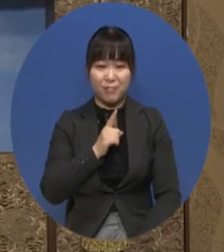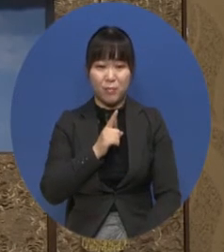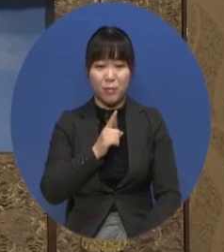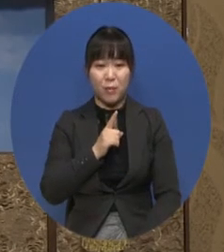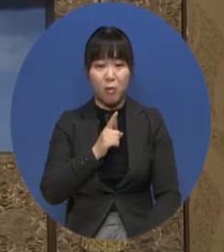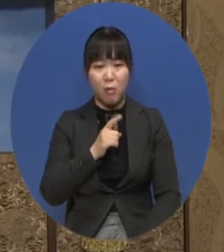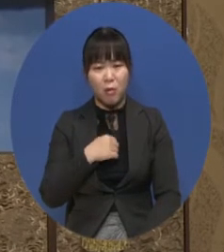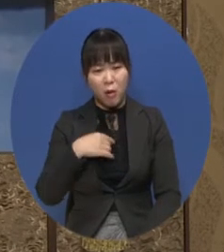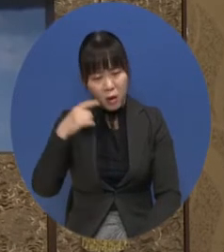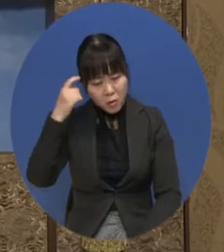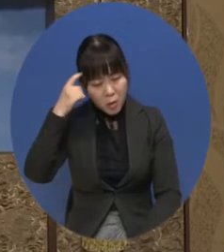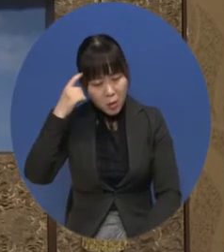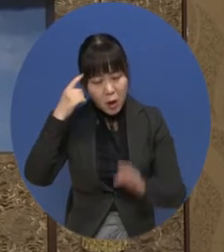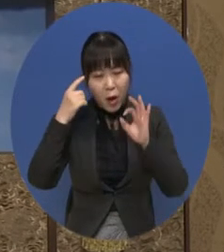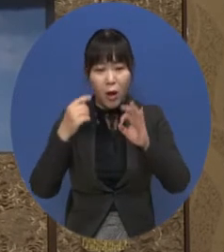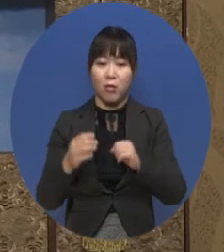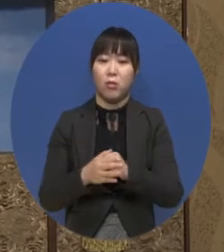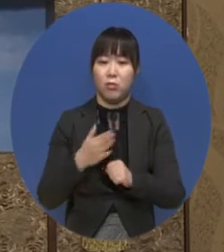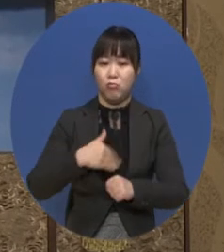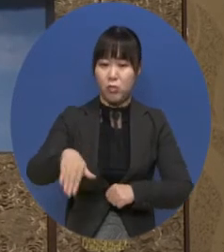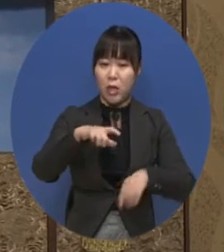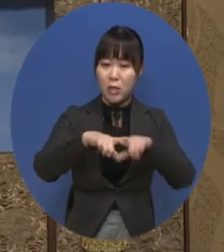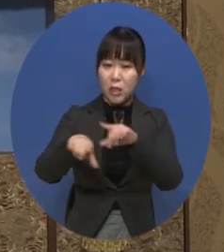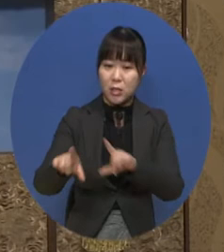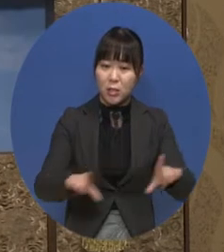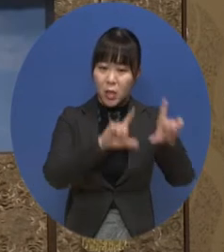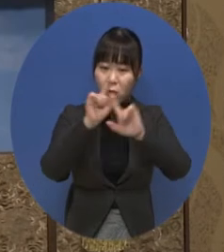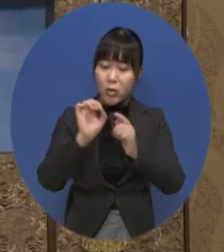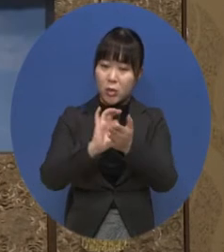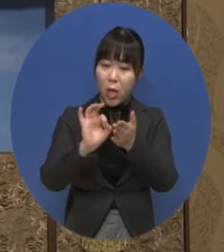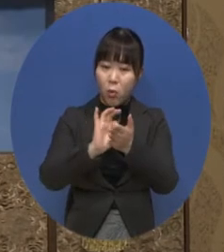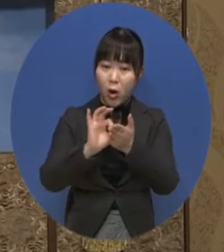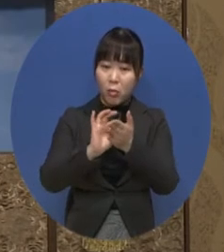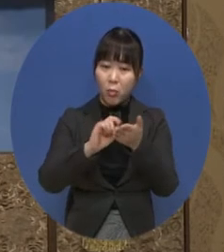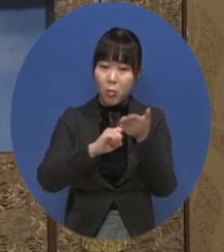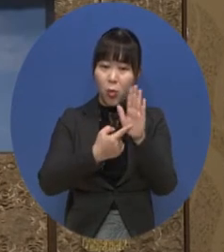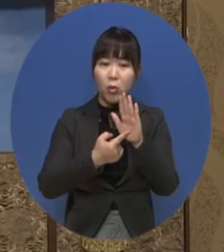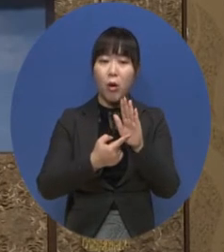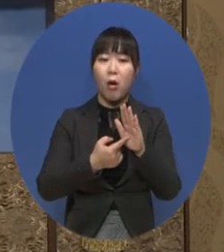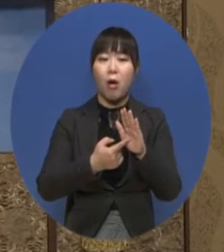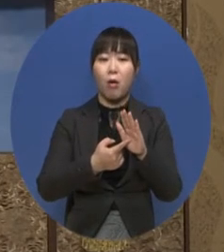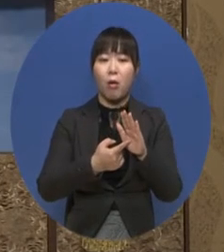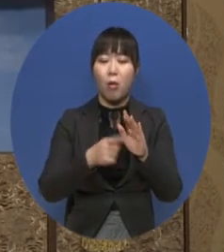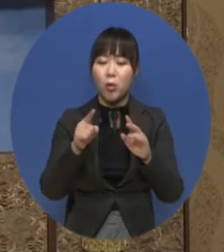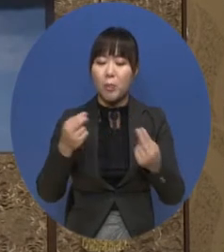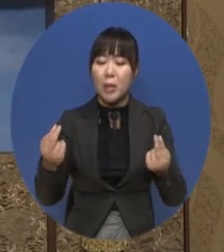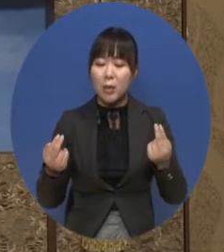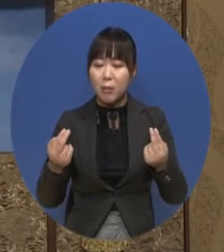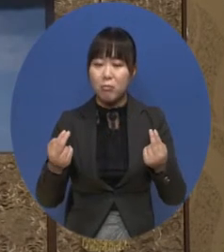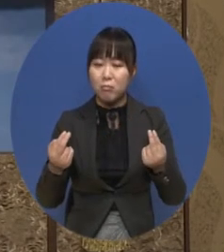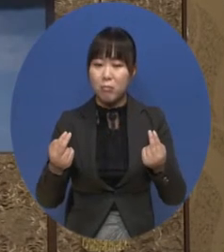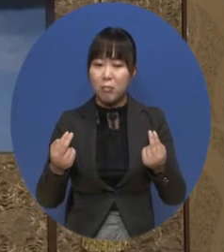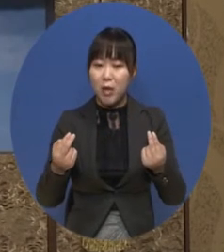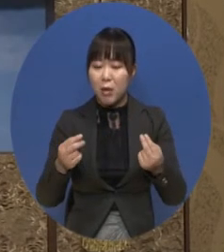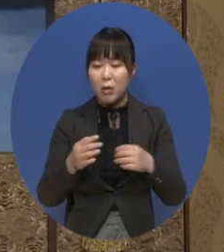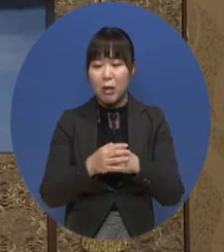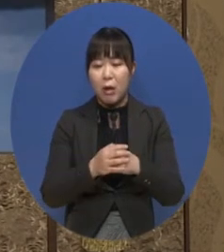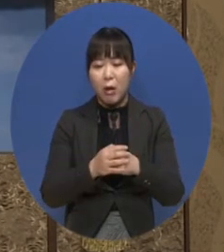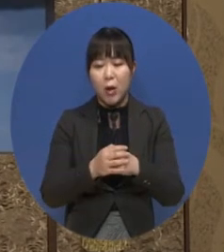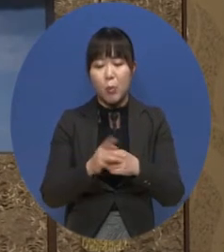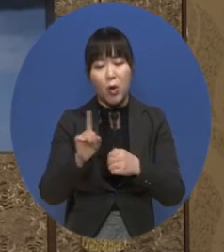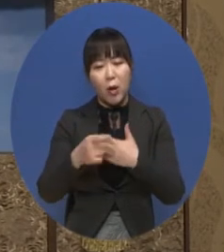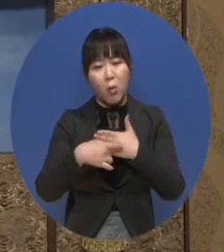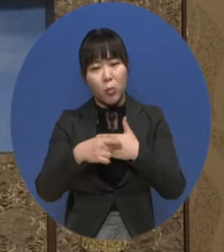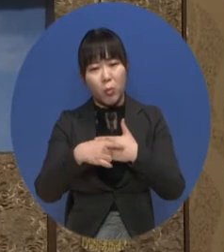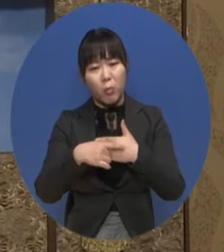그래서 생각을 해보니까 네. 우리가 일상에서 쓰는 표현들이 그렇게 중의적 표현이나 비유적 표현, 은유적 표현